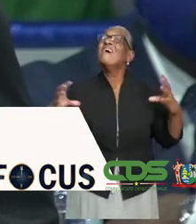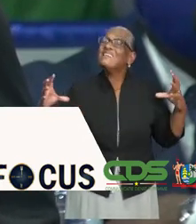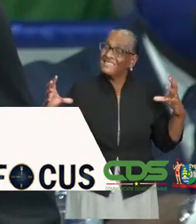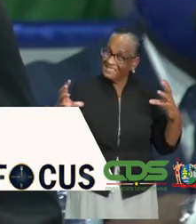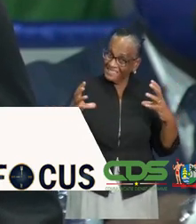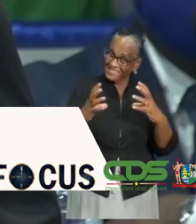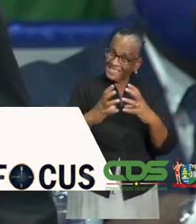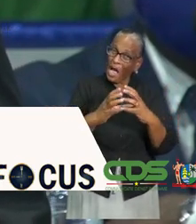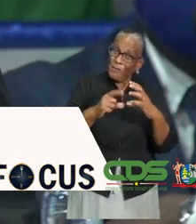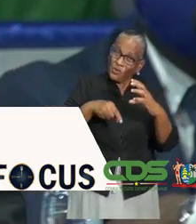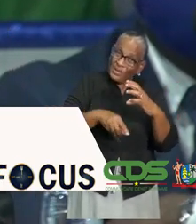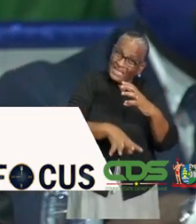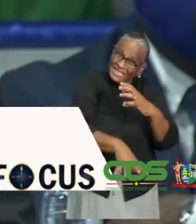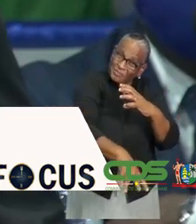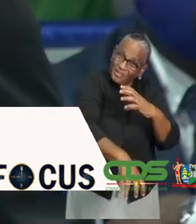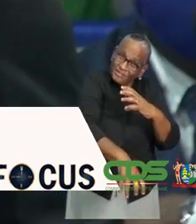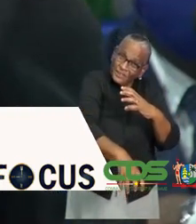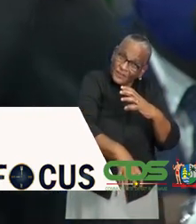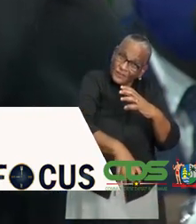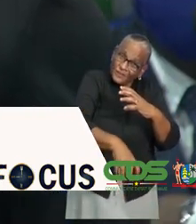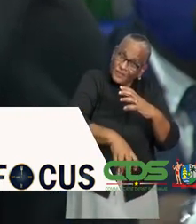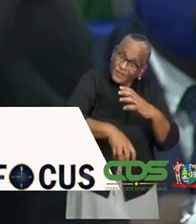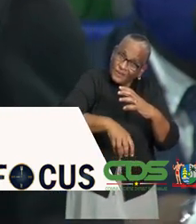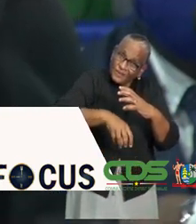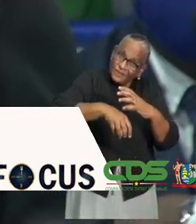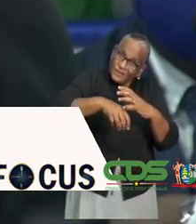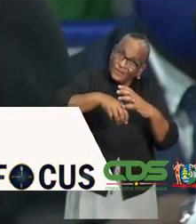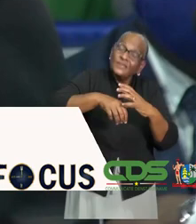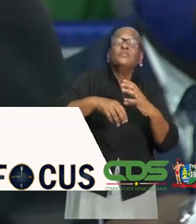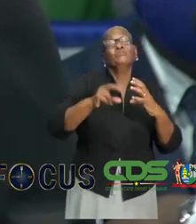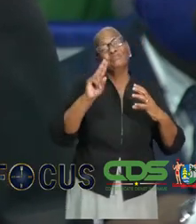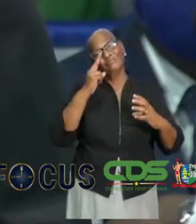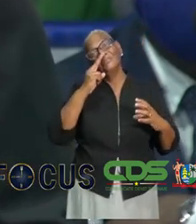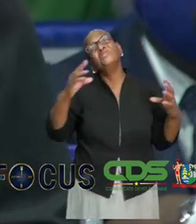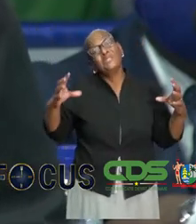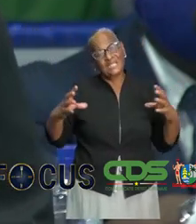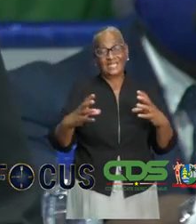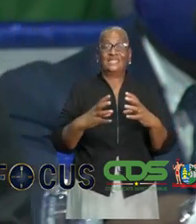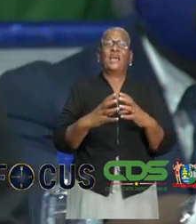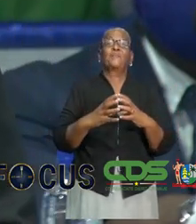diepe dal klimmen. Nogmaals,